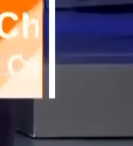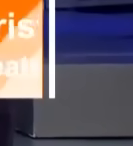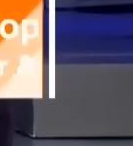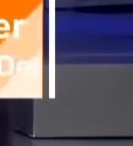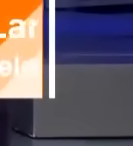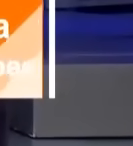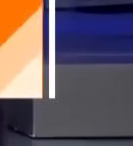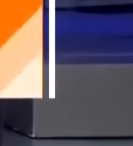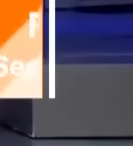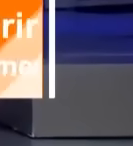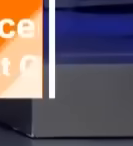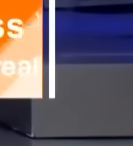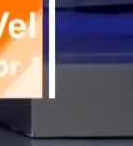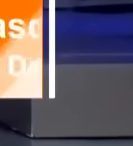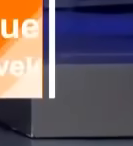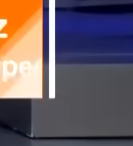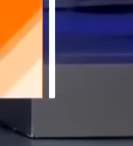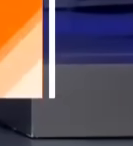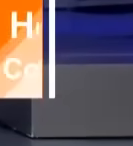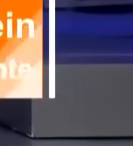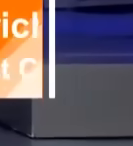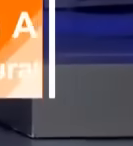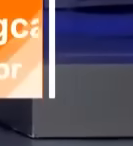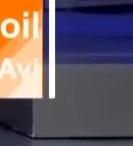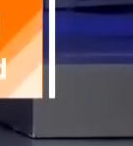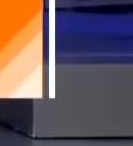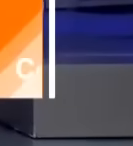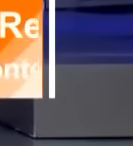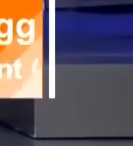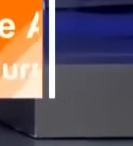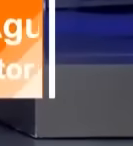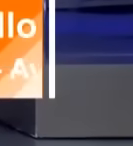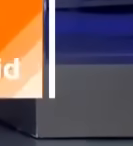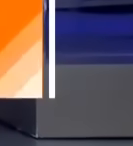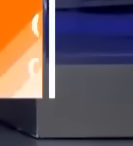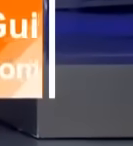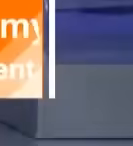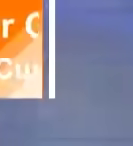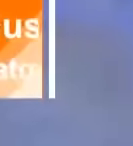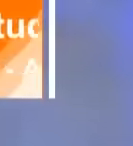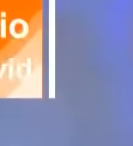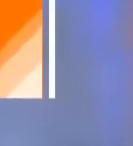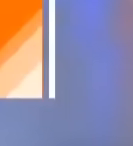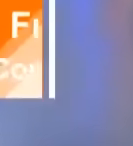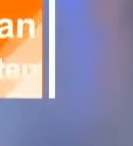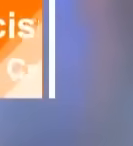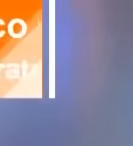para sa may alam at may pakialam. Kami ang inyong mga kasangga sa Frontline Pilipinas.